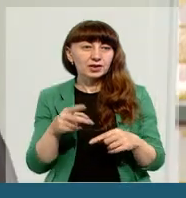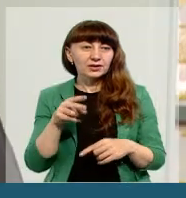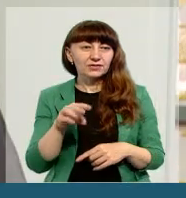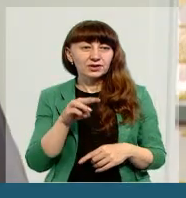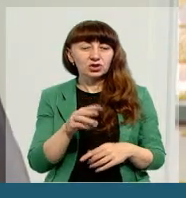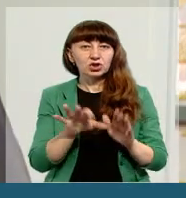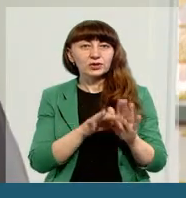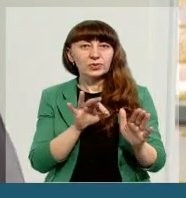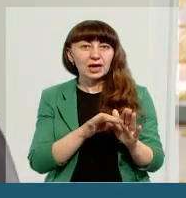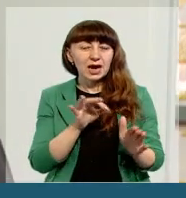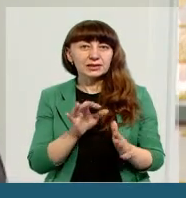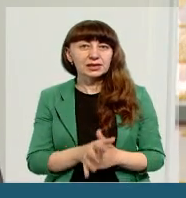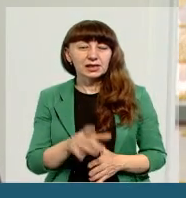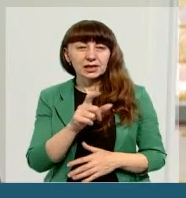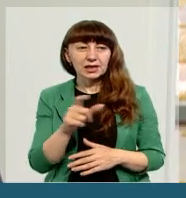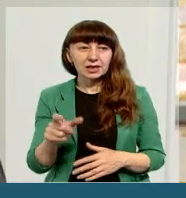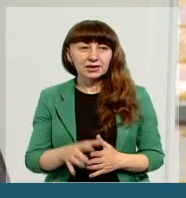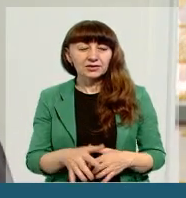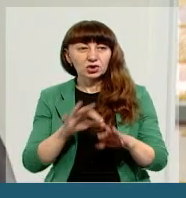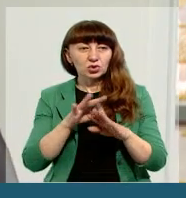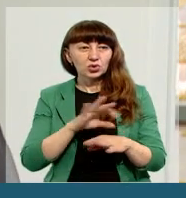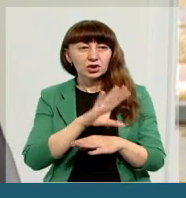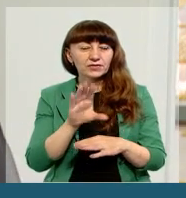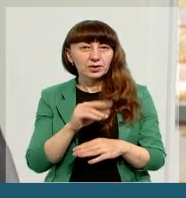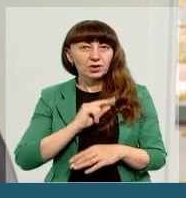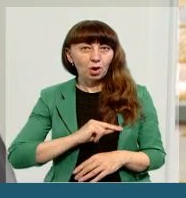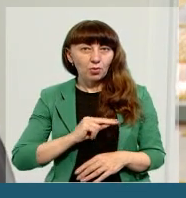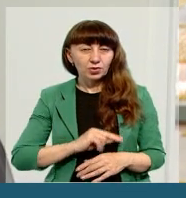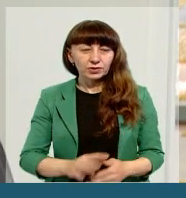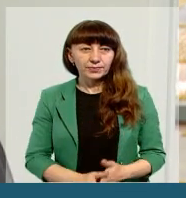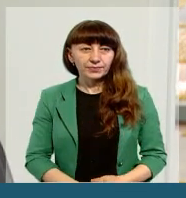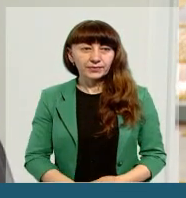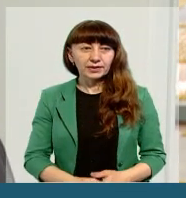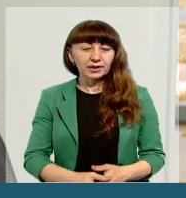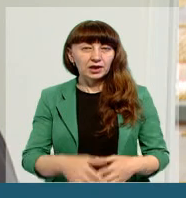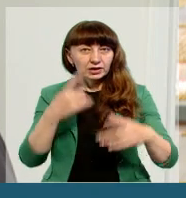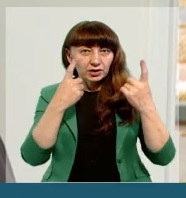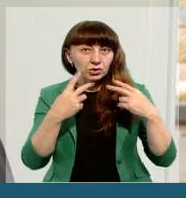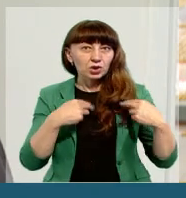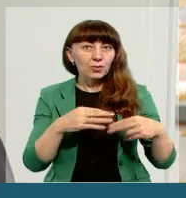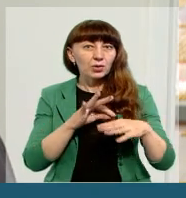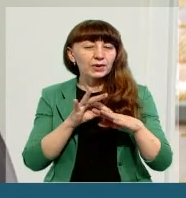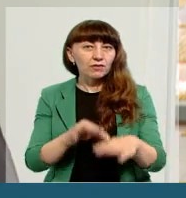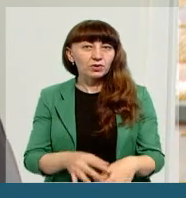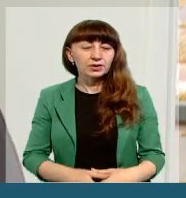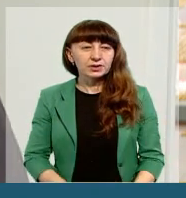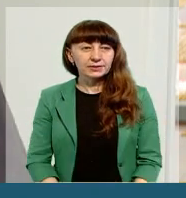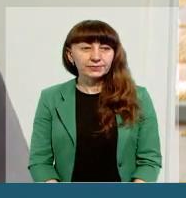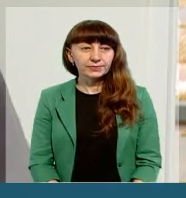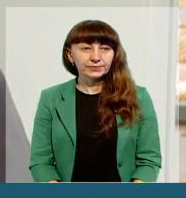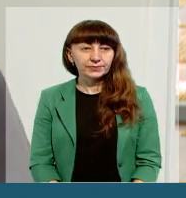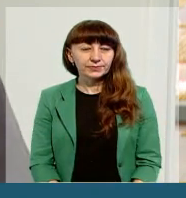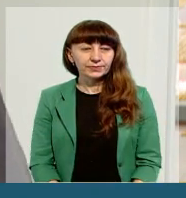2000 избирателей. Всем ведутся работы, сейчас агитационные работы, чтобы пригласить их